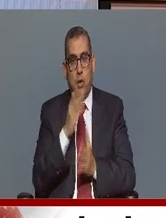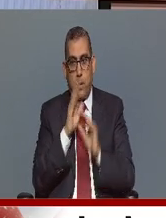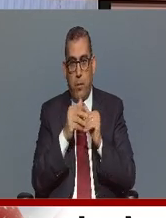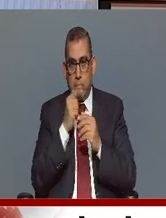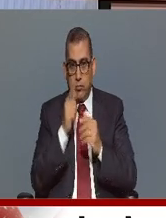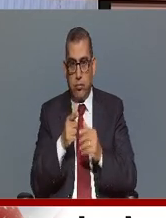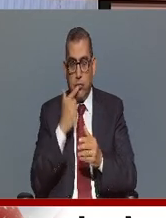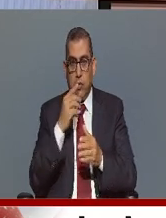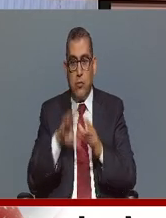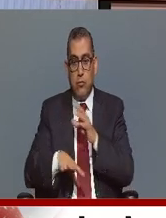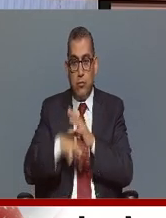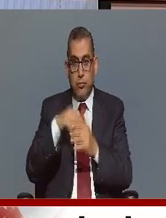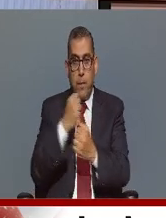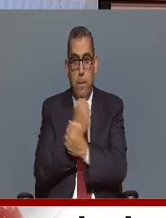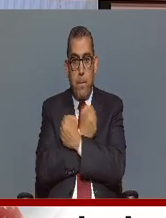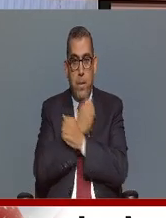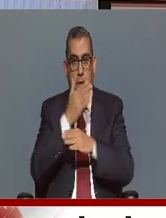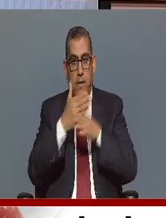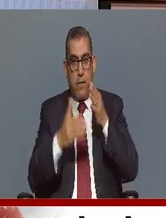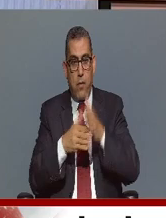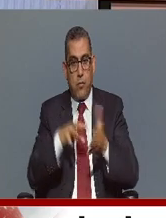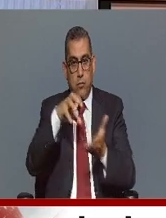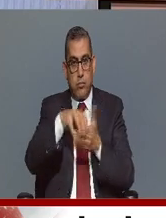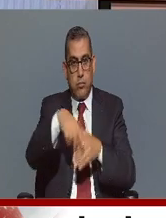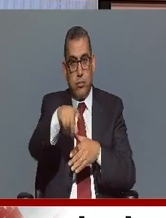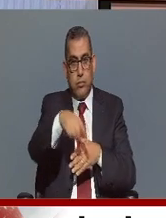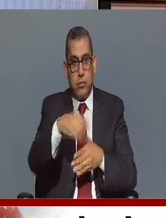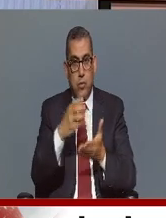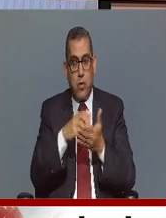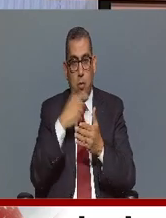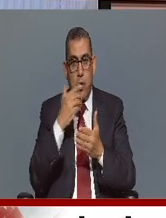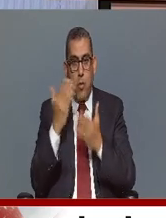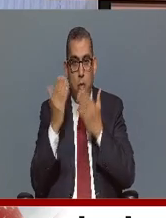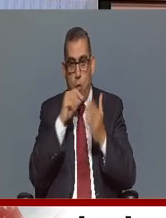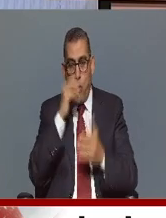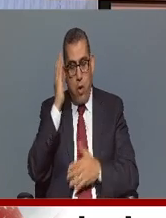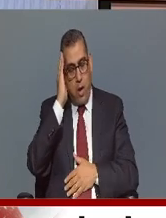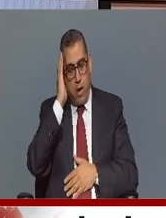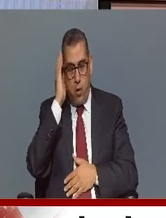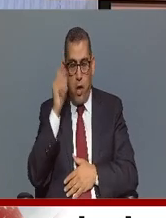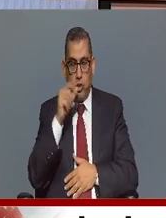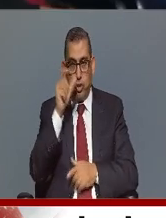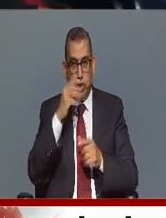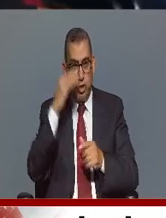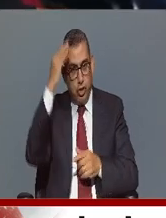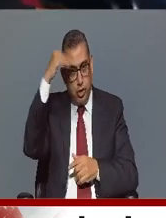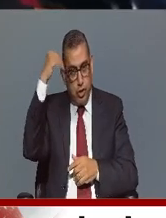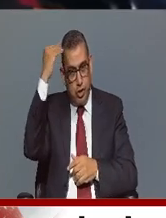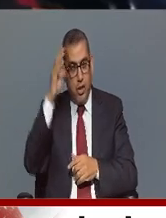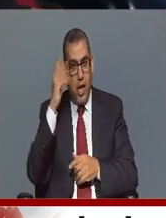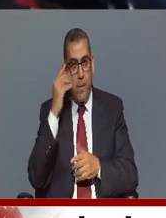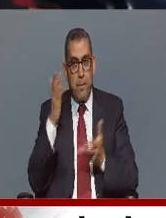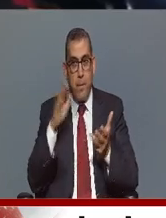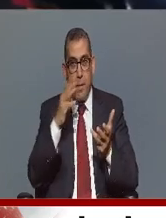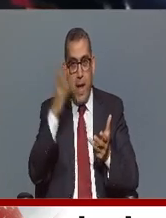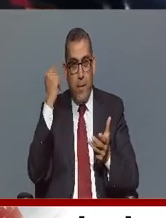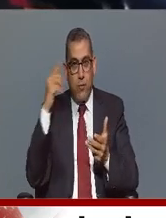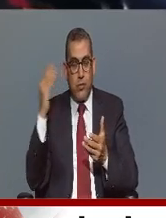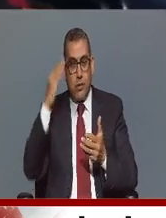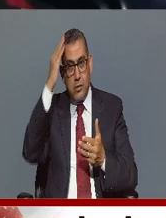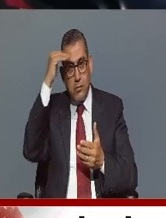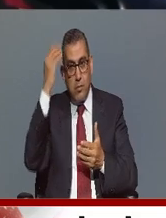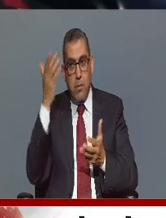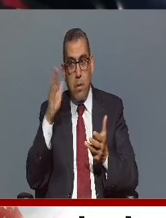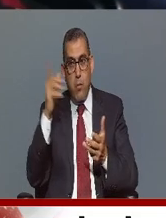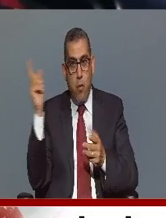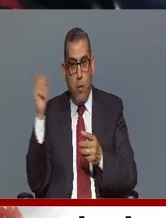تنفيذ متحف المقرئين، متحف المقرئين بيضم المقتنيات الشخصية لأشهر